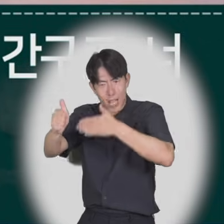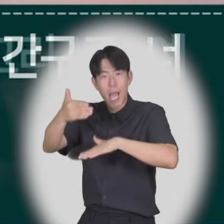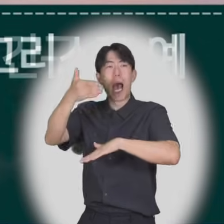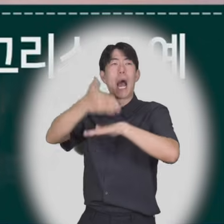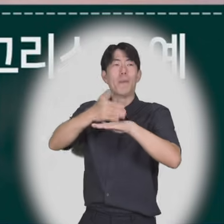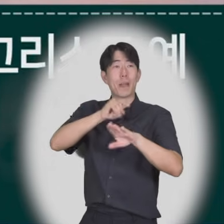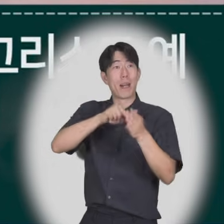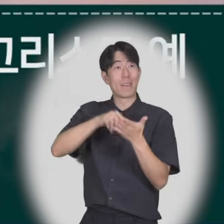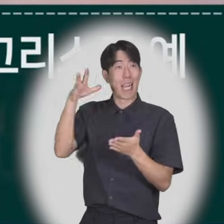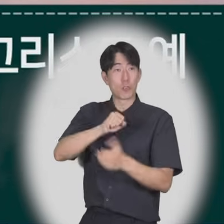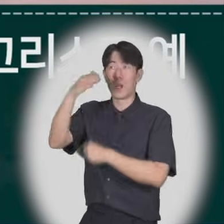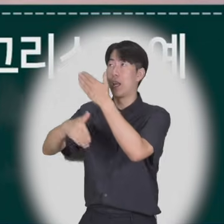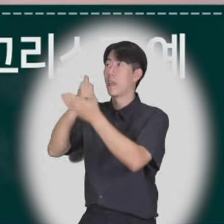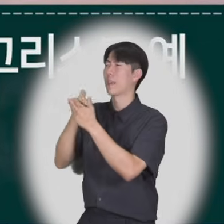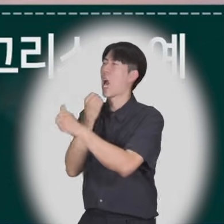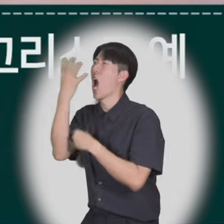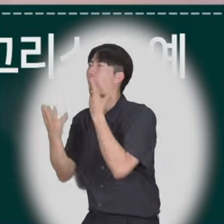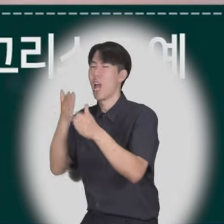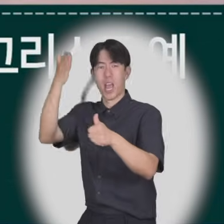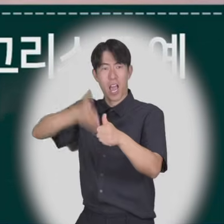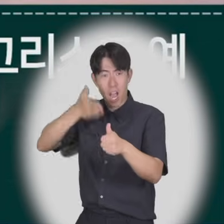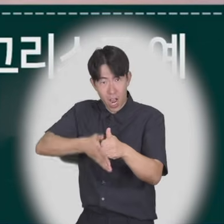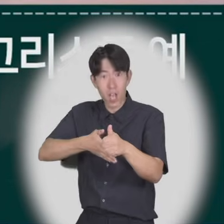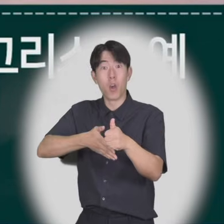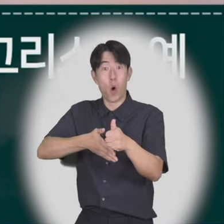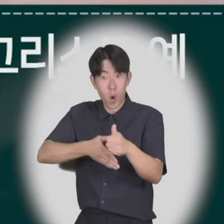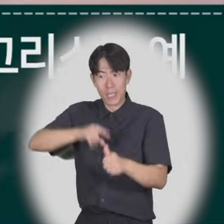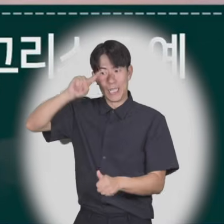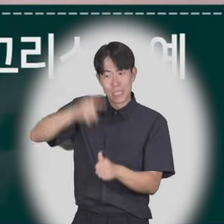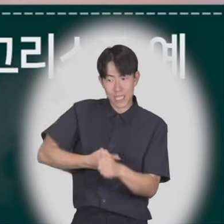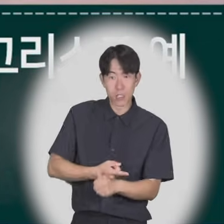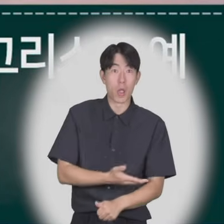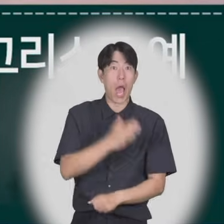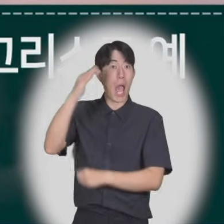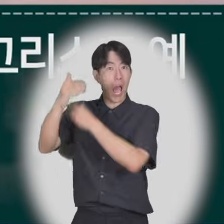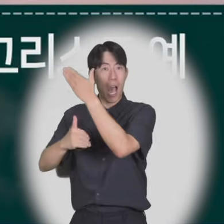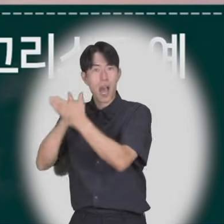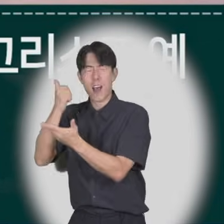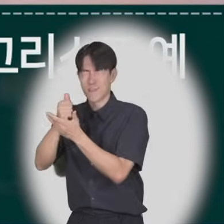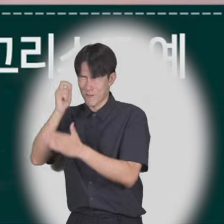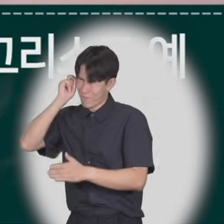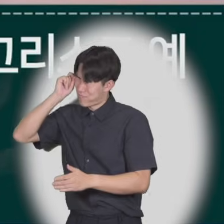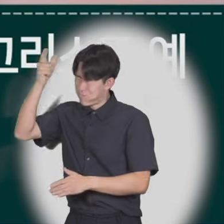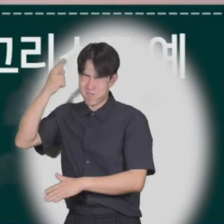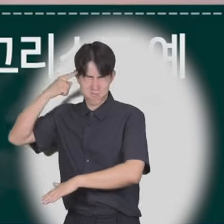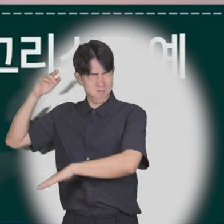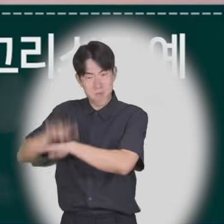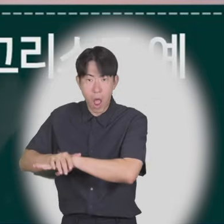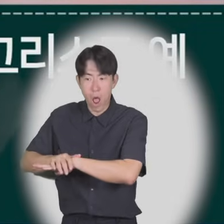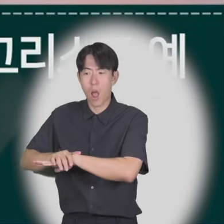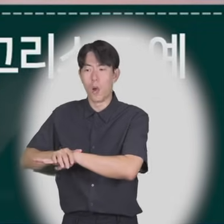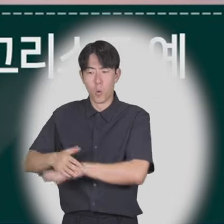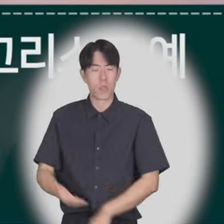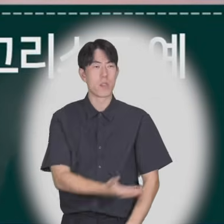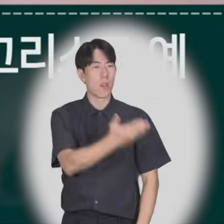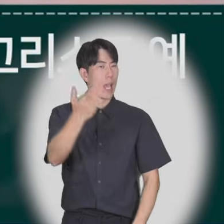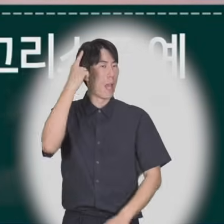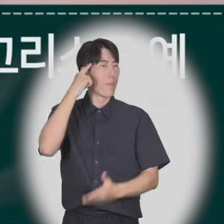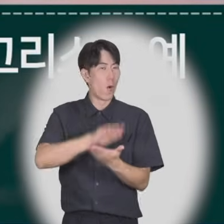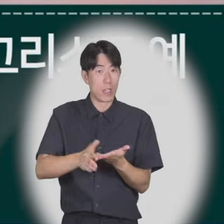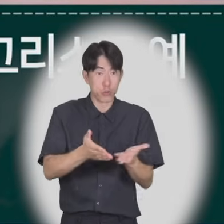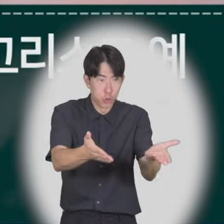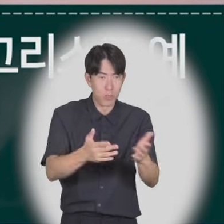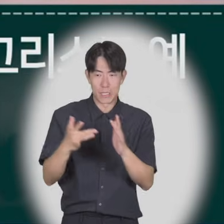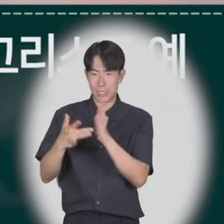하나님께 아뢰라. 그리하면 모든 지각에 뛰어난 하나님의 평강이 그리스도 예수 안에서